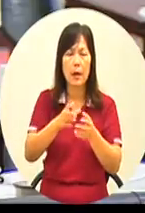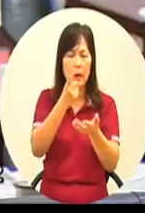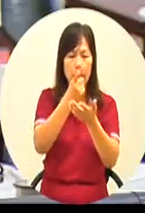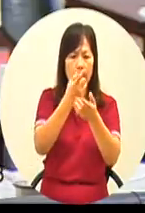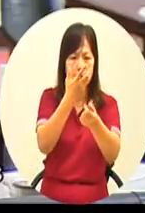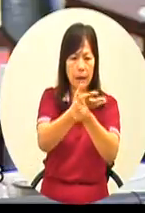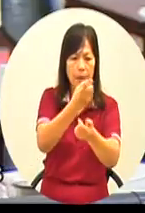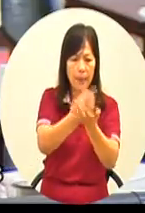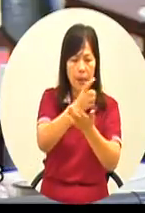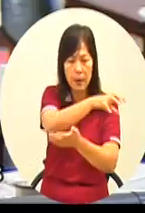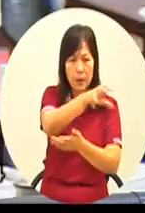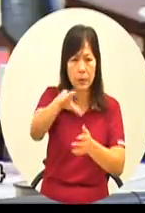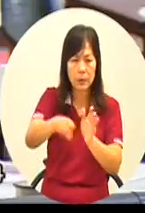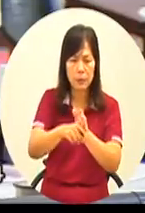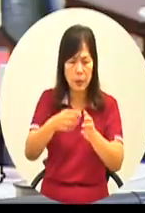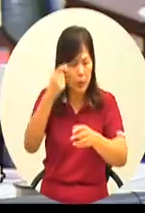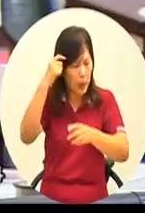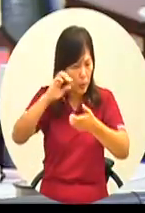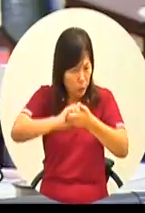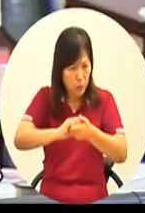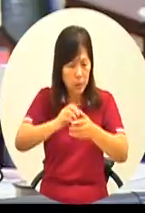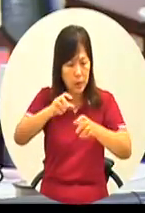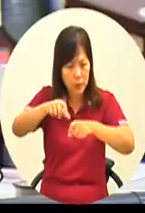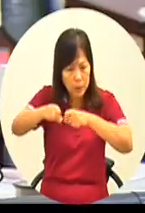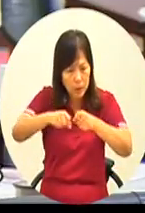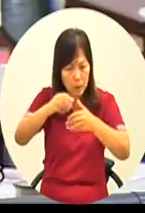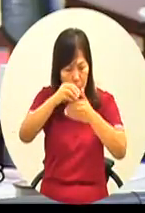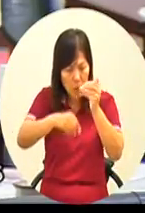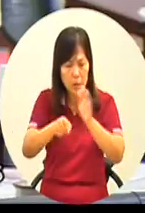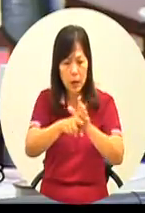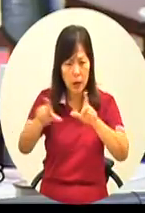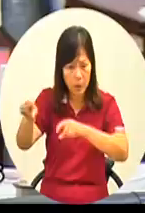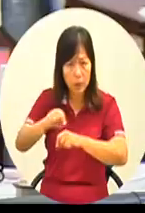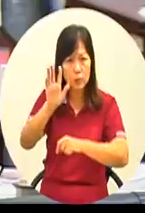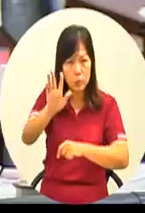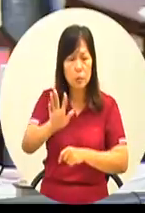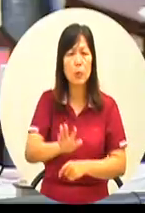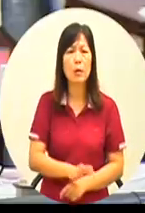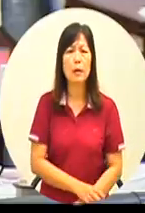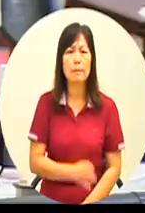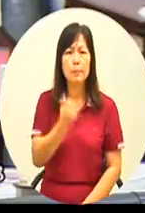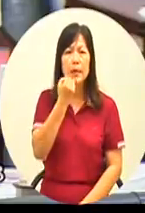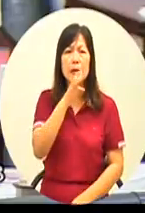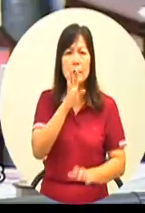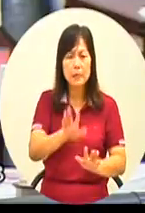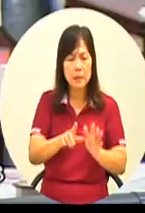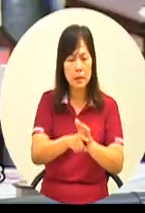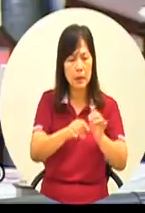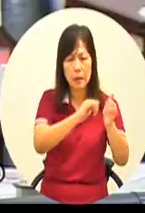门去拟定政策的时候做相关的依据。可是你们其实现在的